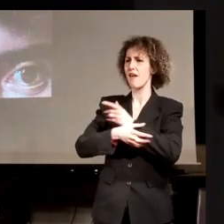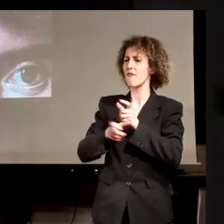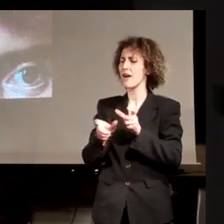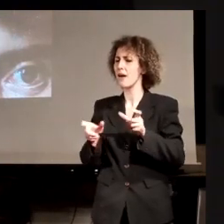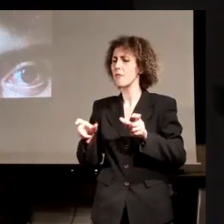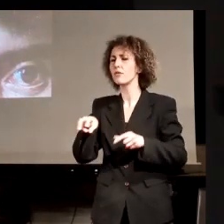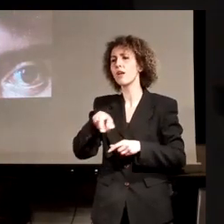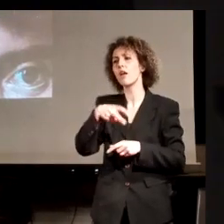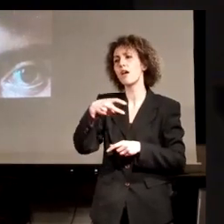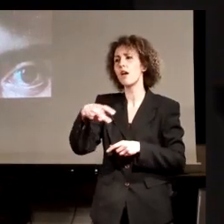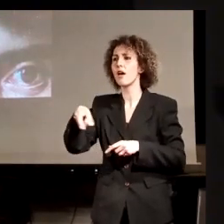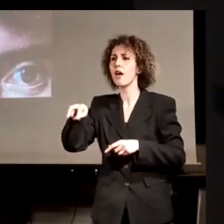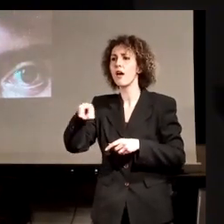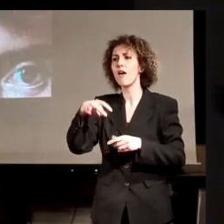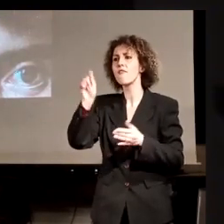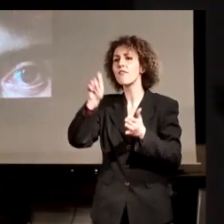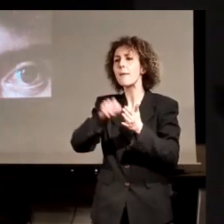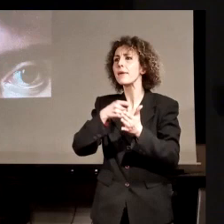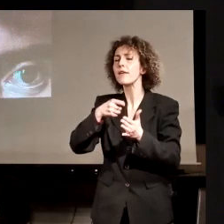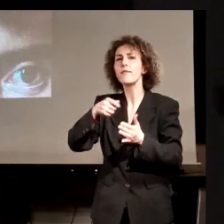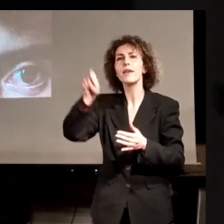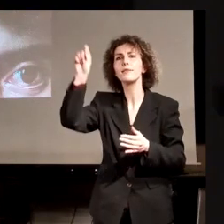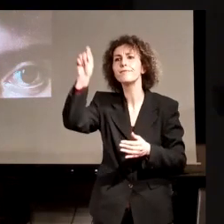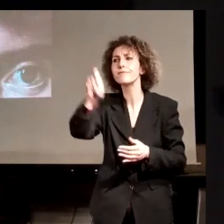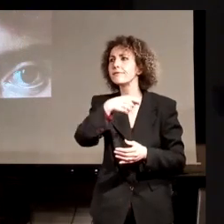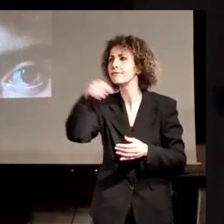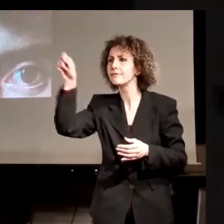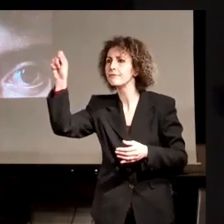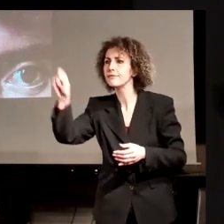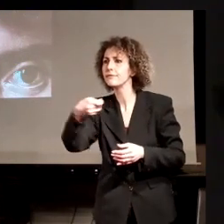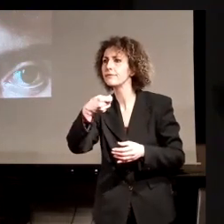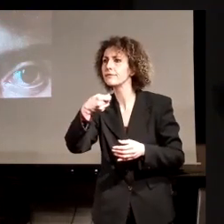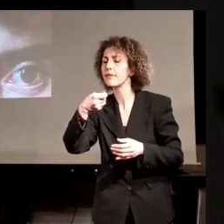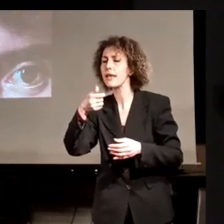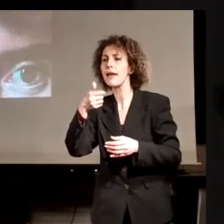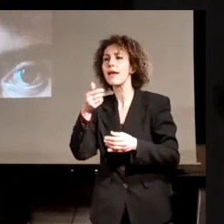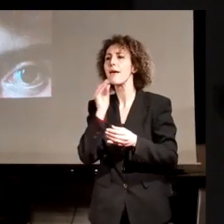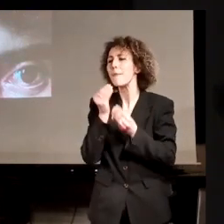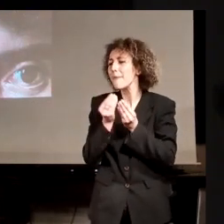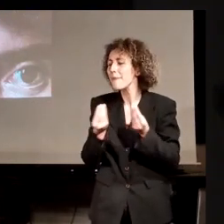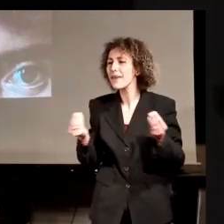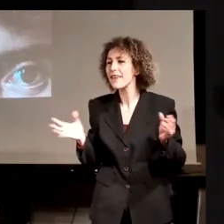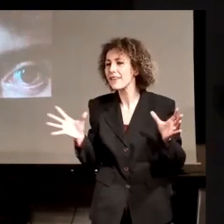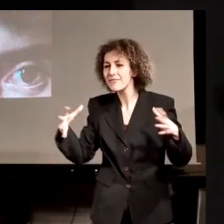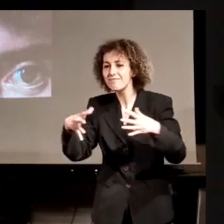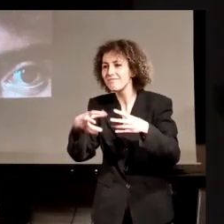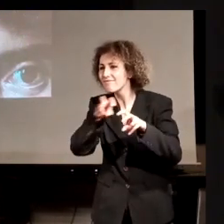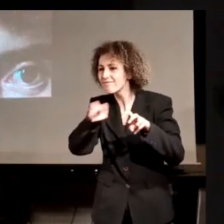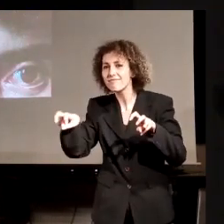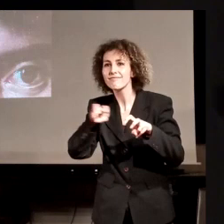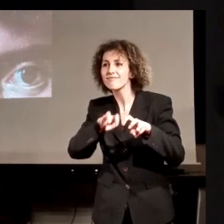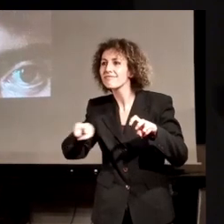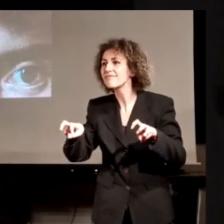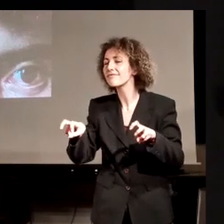ciondolando nel vano e sprecavano i fiammiferi sui pannelli i ragazzini mettevano su bottega sui gradini e non c'era